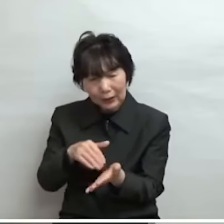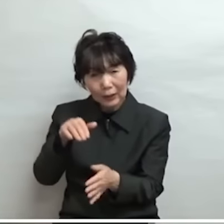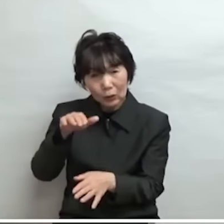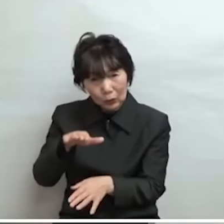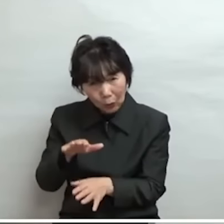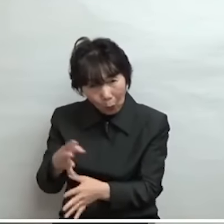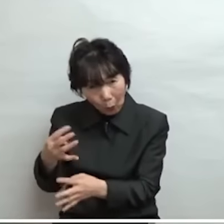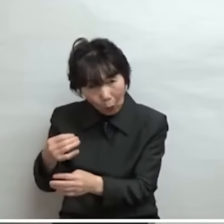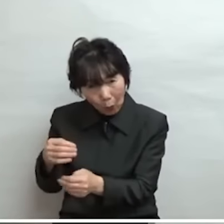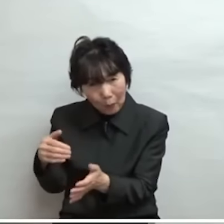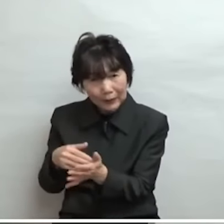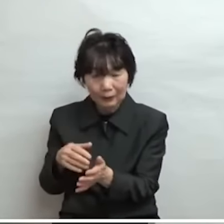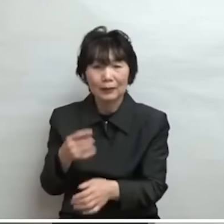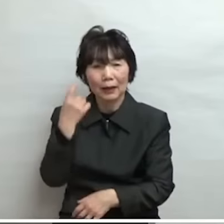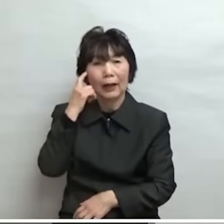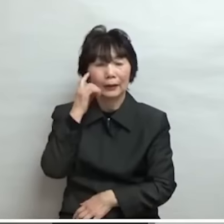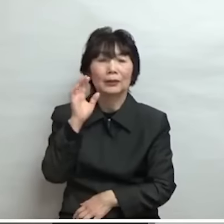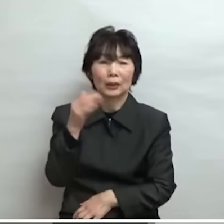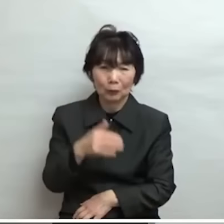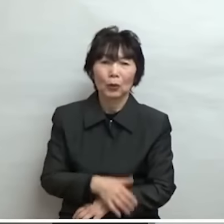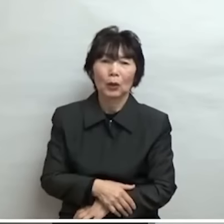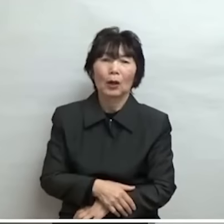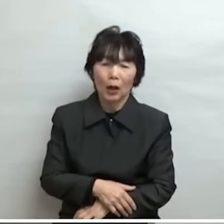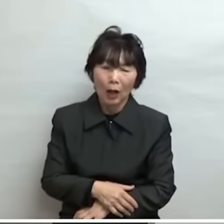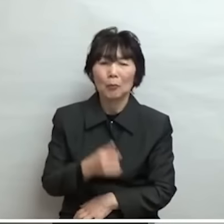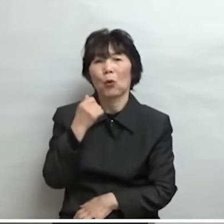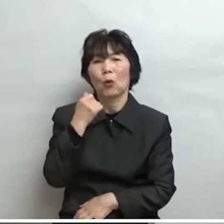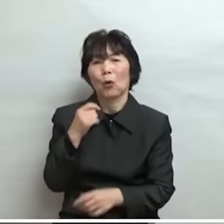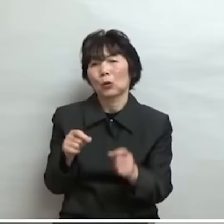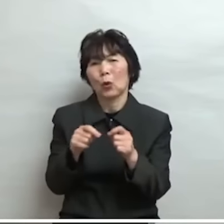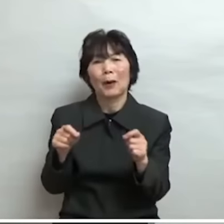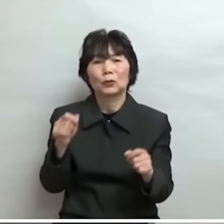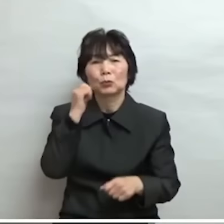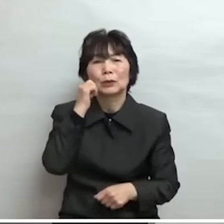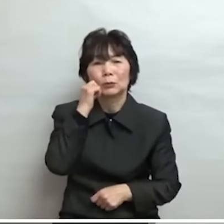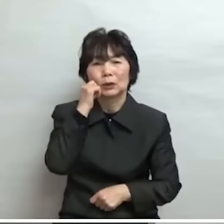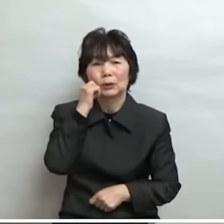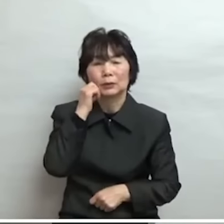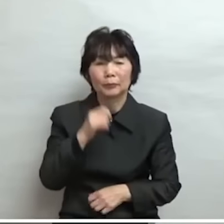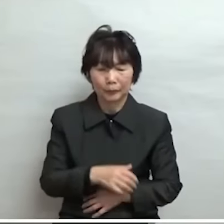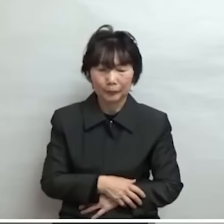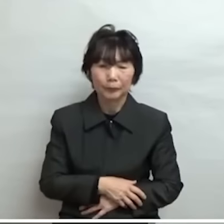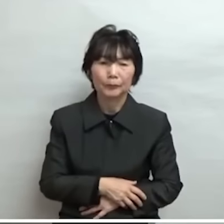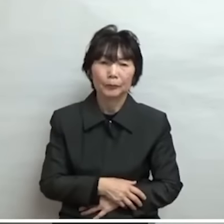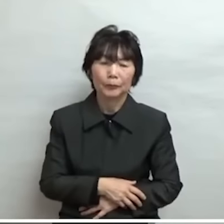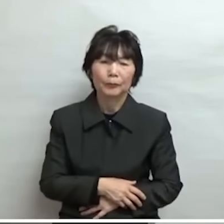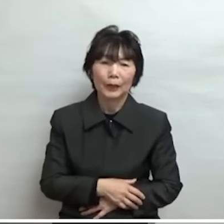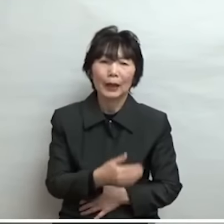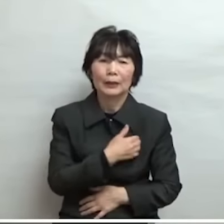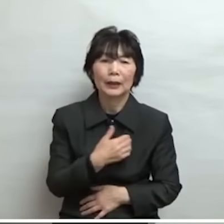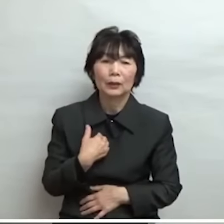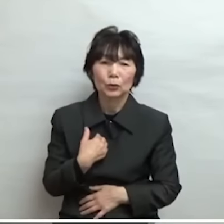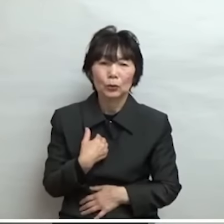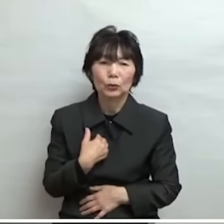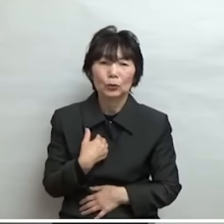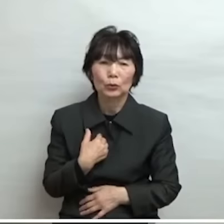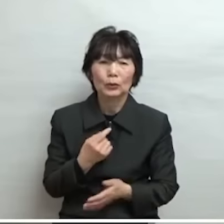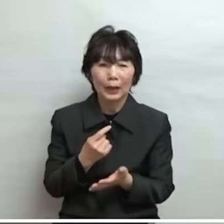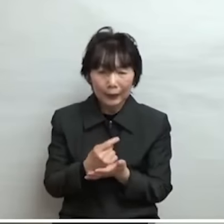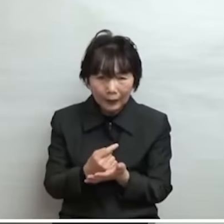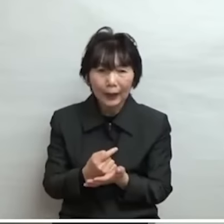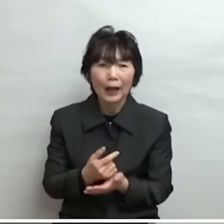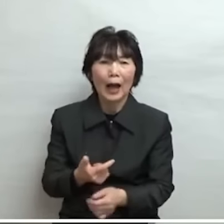も、ここまでが限界っていうか、そもそも、できる限り早くやらなかった、